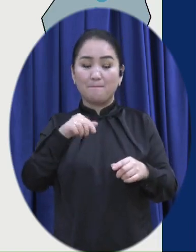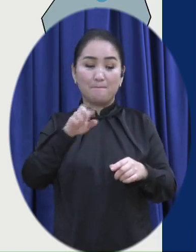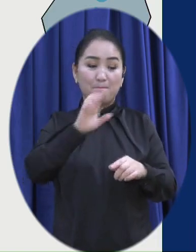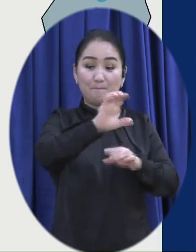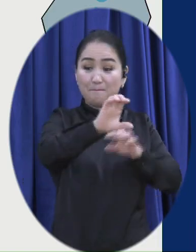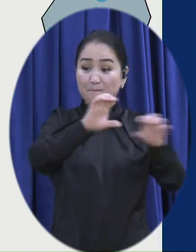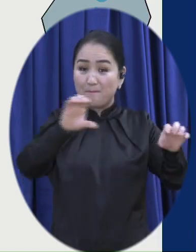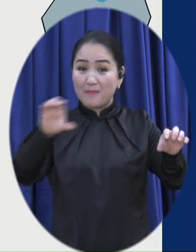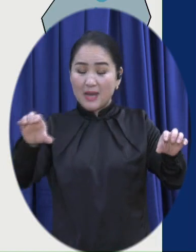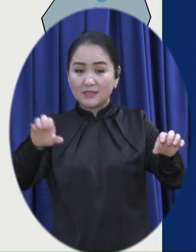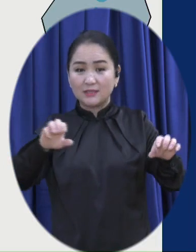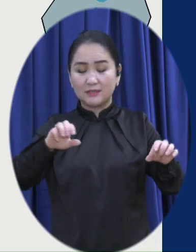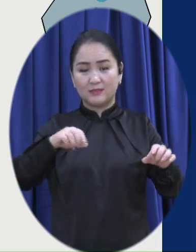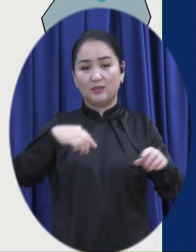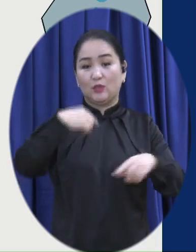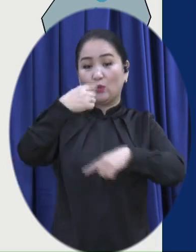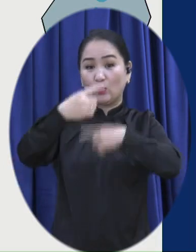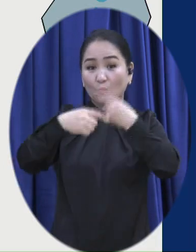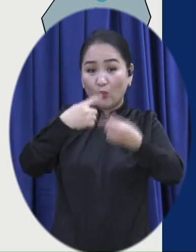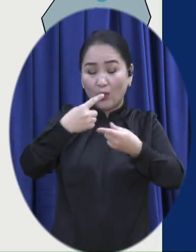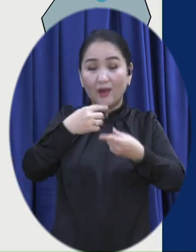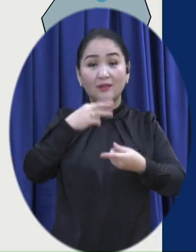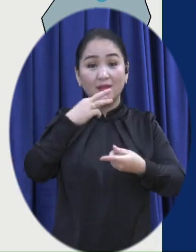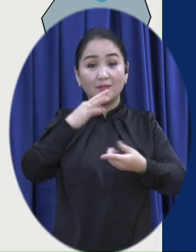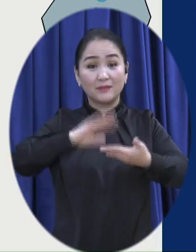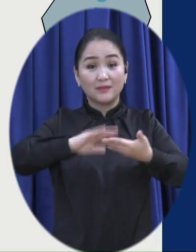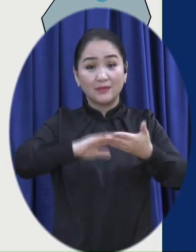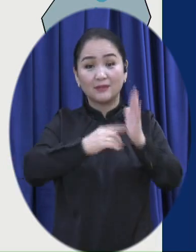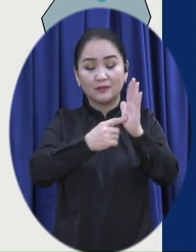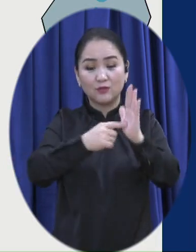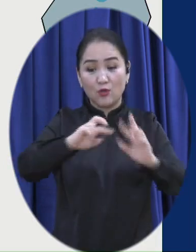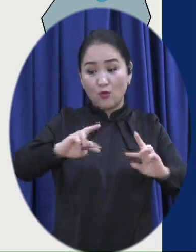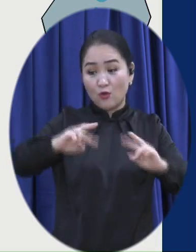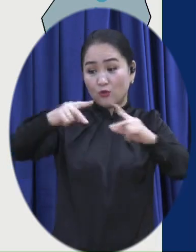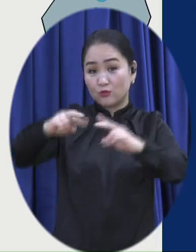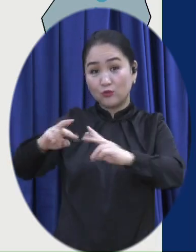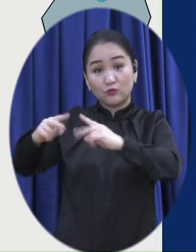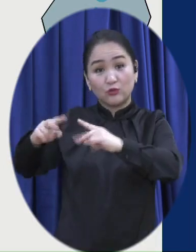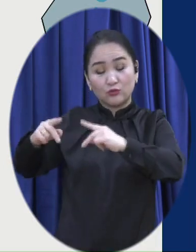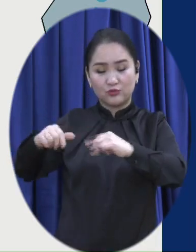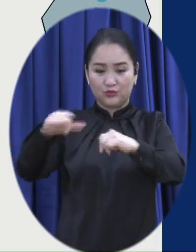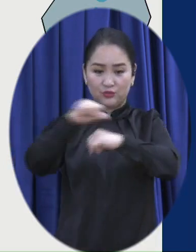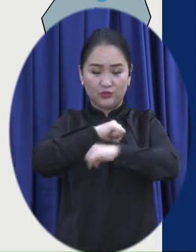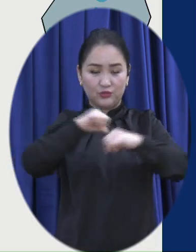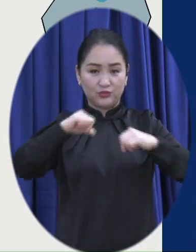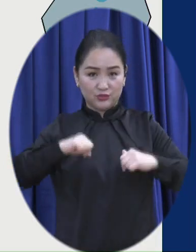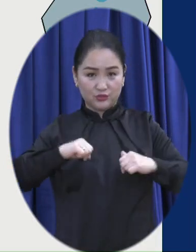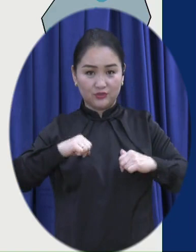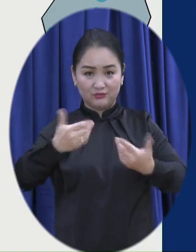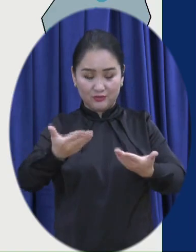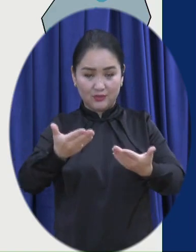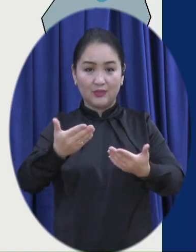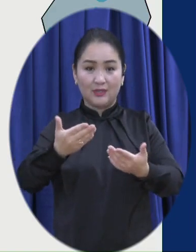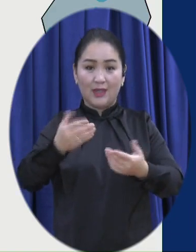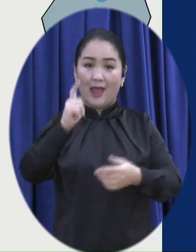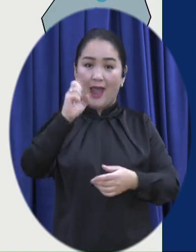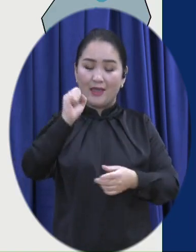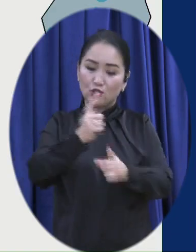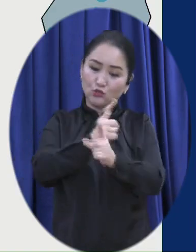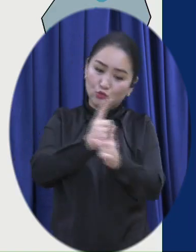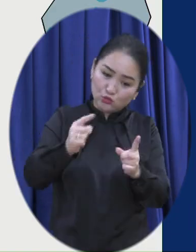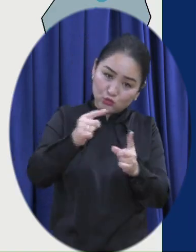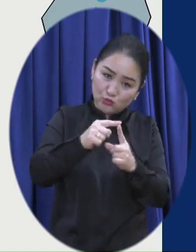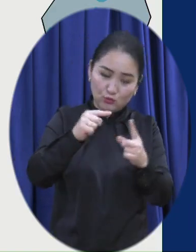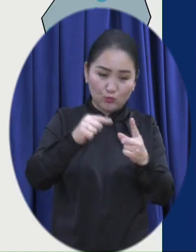бид нар тухай бүр нь хилээд байх учраас энэ одоо өөрчлөгдөж байгаа шалтгаан нь ард иргэдийн маань хаягийн одоо зөрчилж гэх юм уу хаягийн